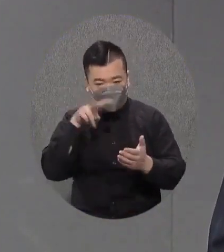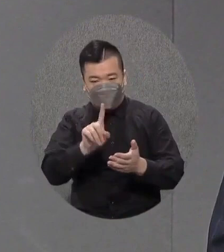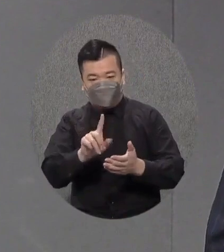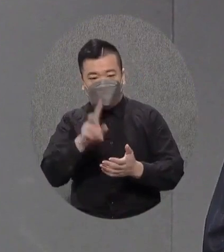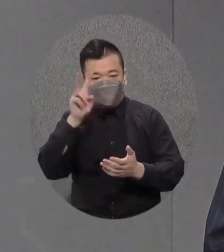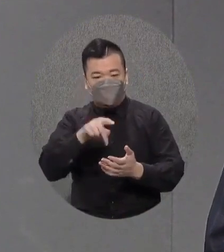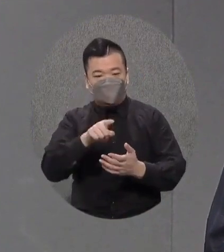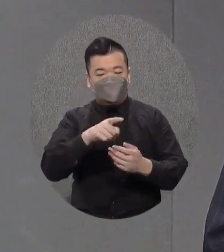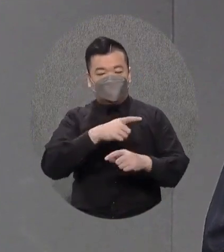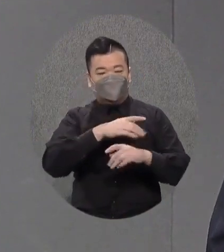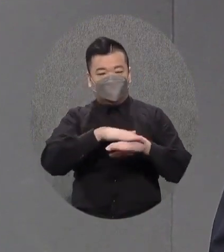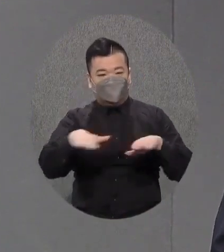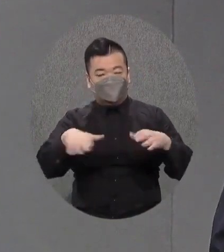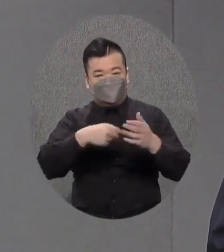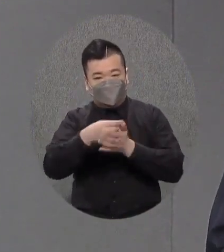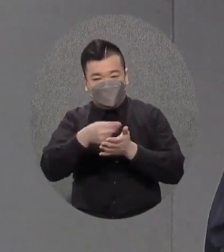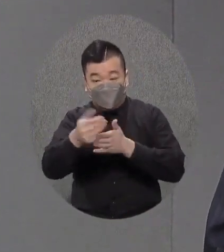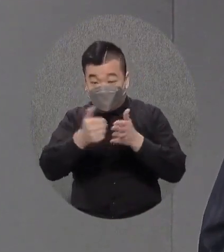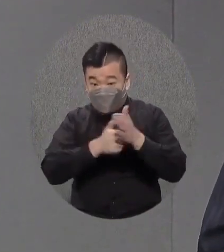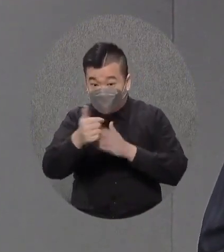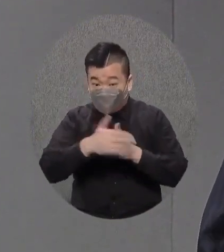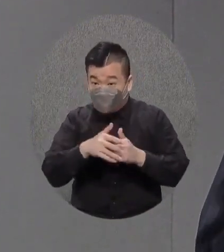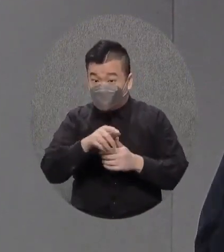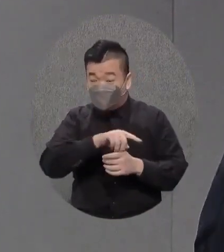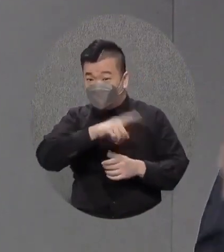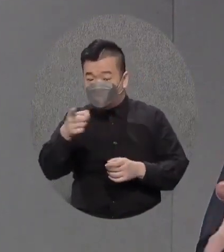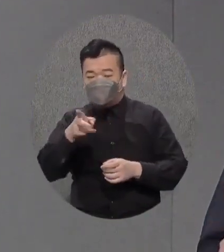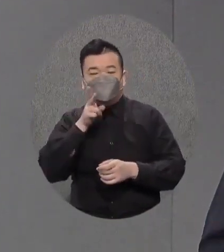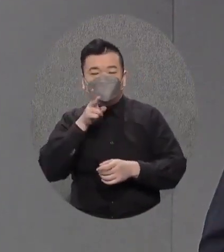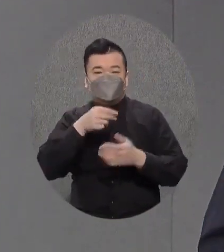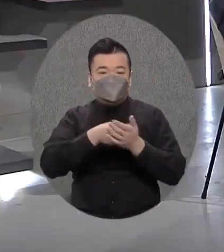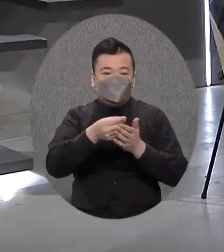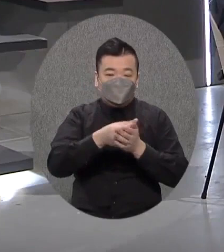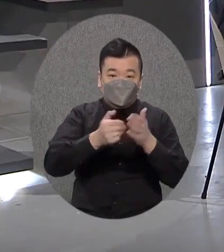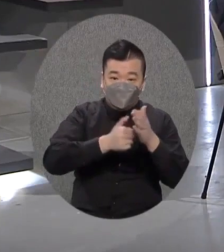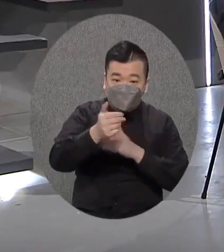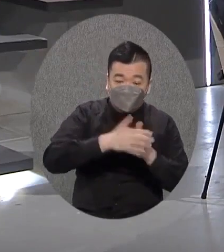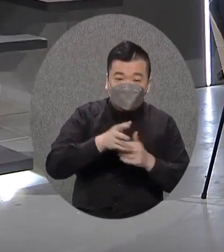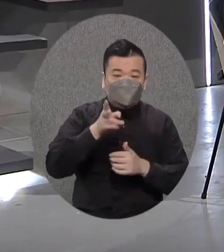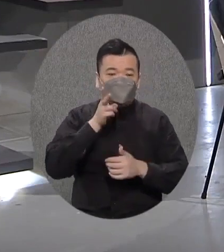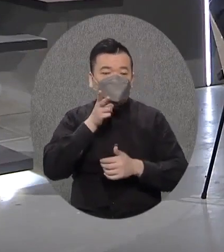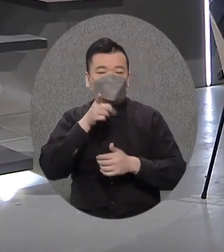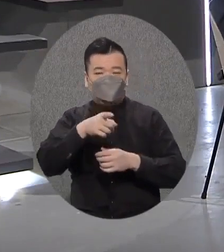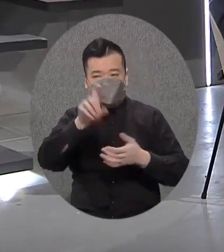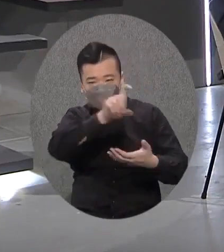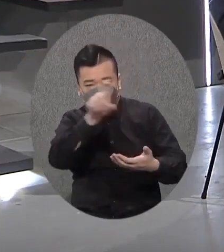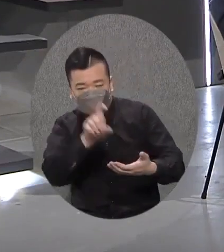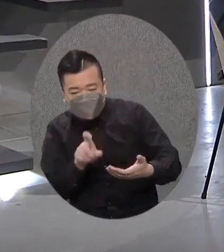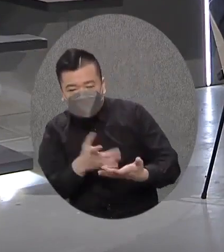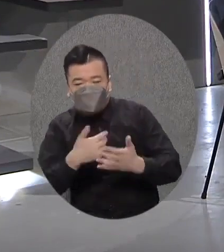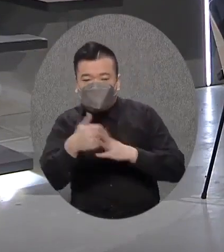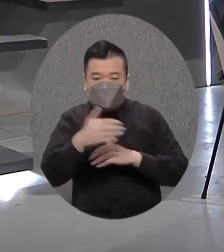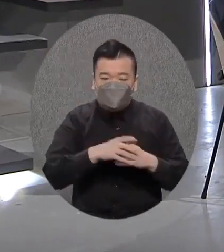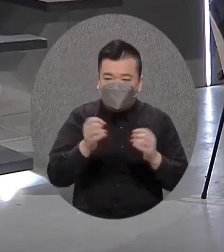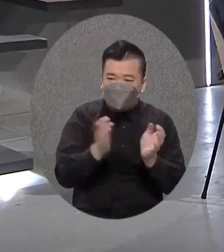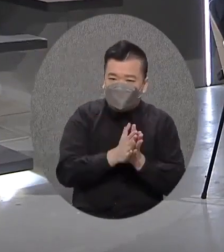版畫嘅技術同其他例如繪畫技術啦、 例如佢用噴漆嘅技術啦等等嘅嗰種